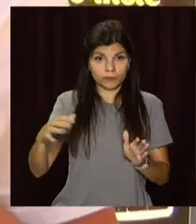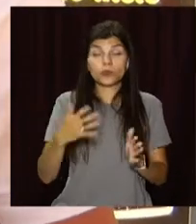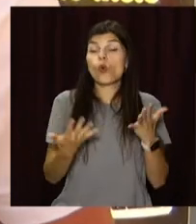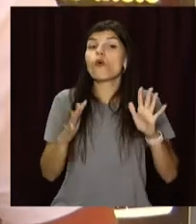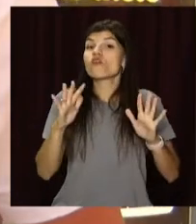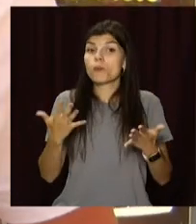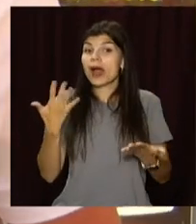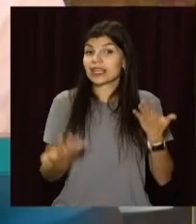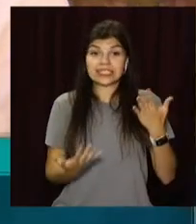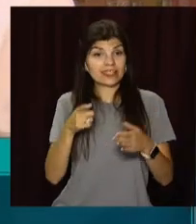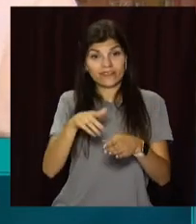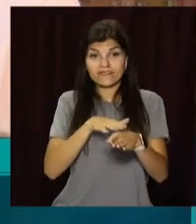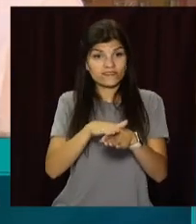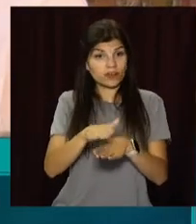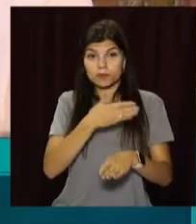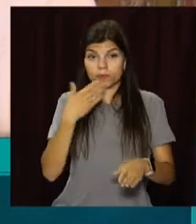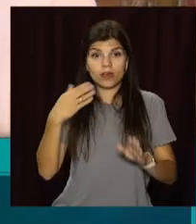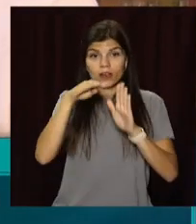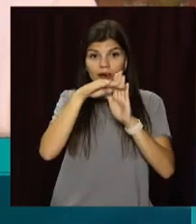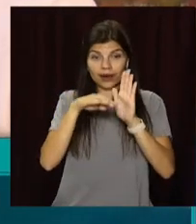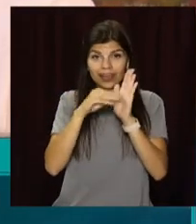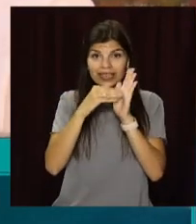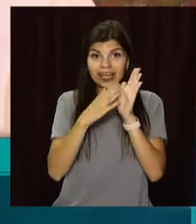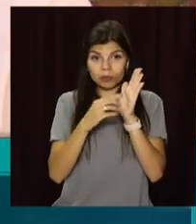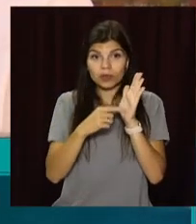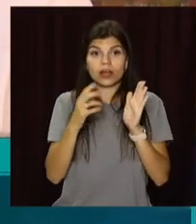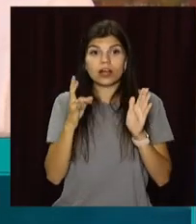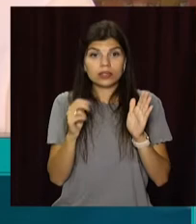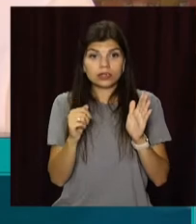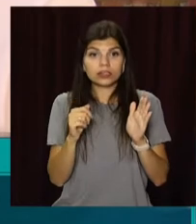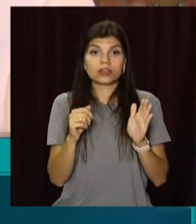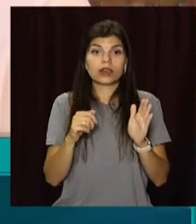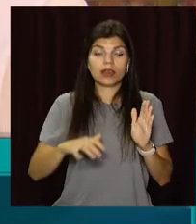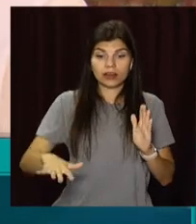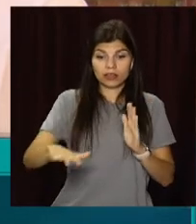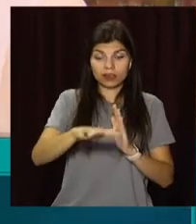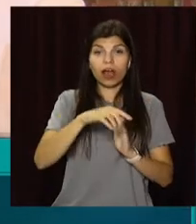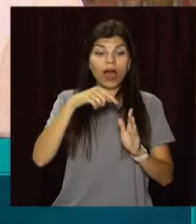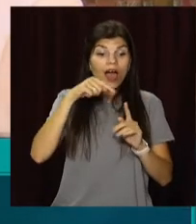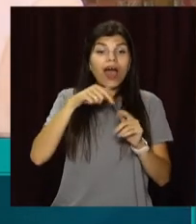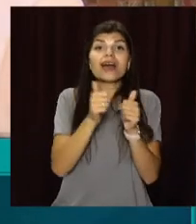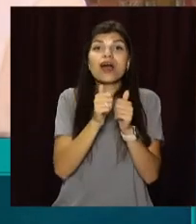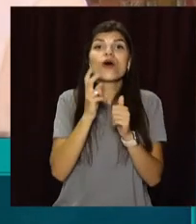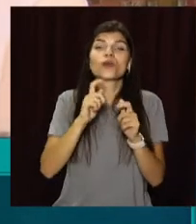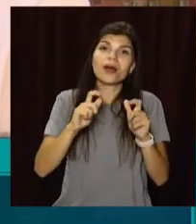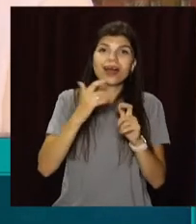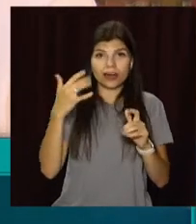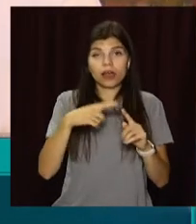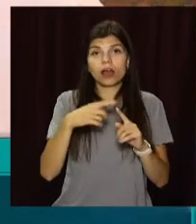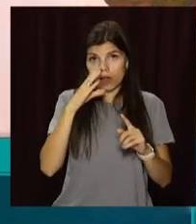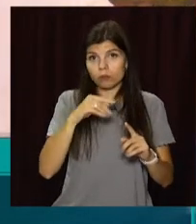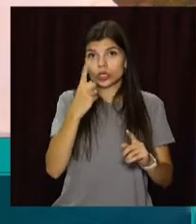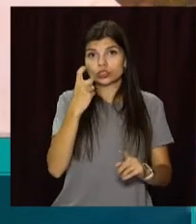випадку невиконання вимог, зазначених у приписі, на суб'єкта складається протокол згідно зі